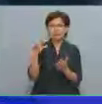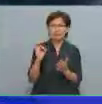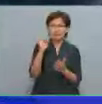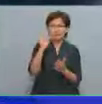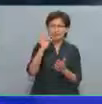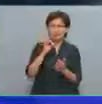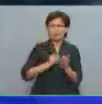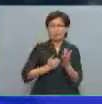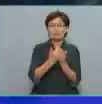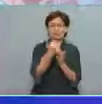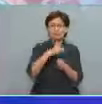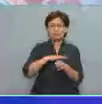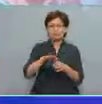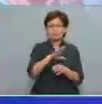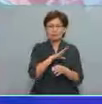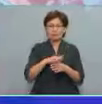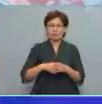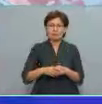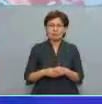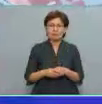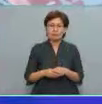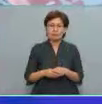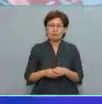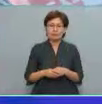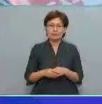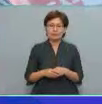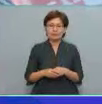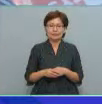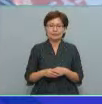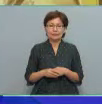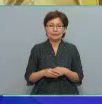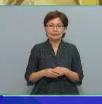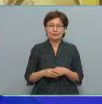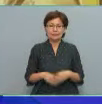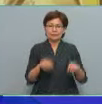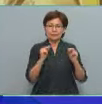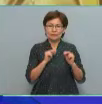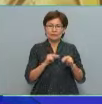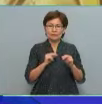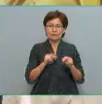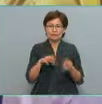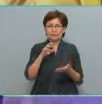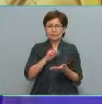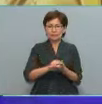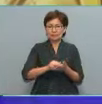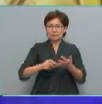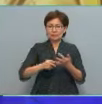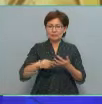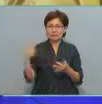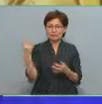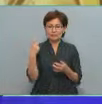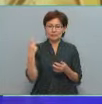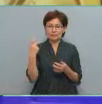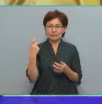Бұл шаруалардың ерен еңбегінің нәтижесі, дейді аудан басшысы. Еңбектенген шаруалар ала жаздай алқабын баптап, қоңыр